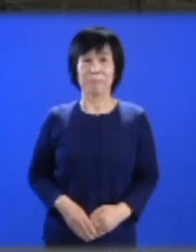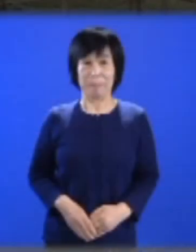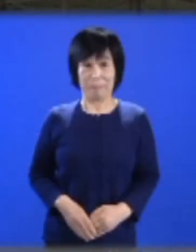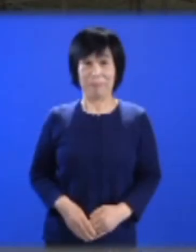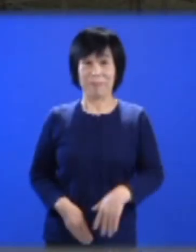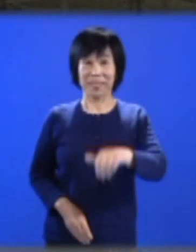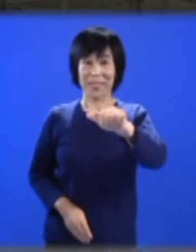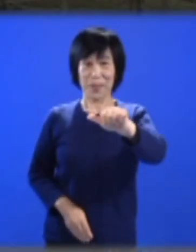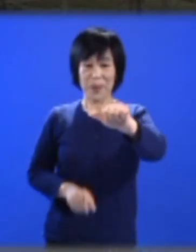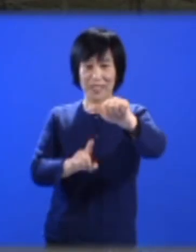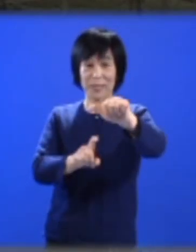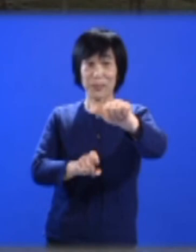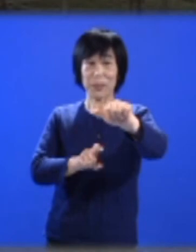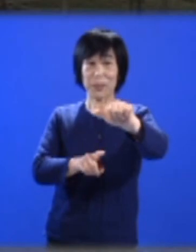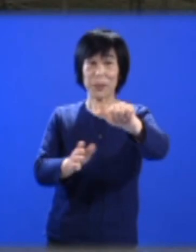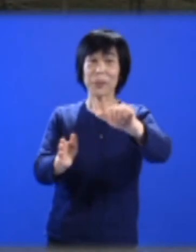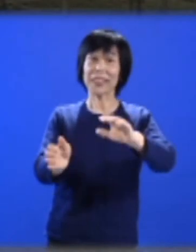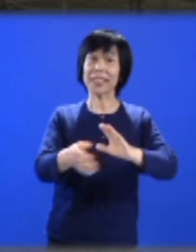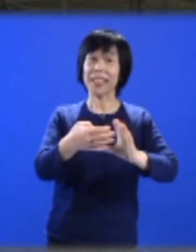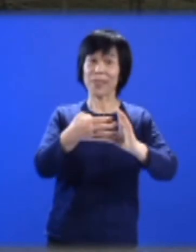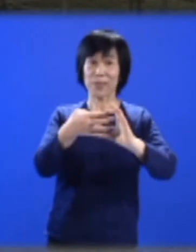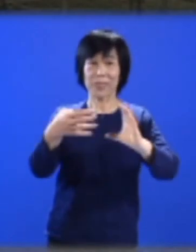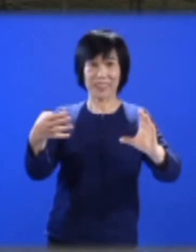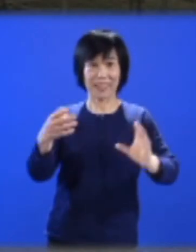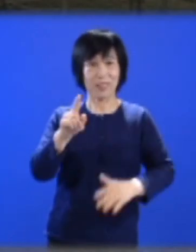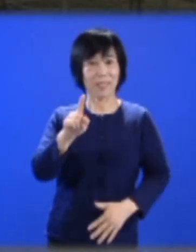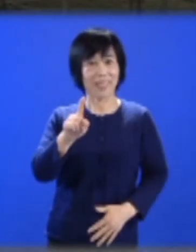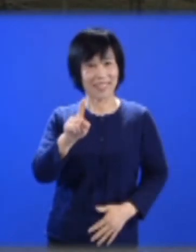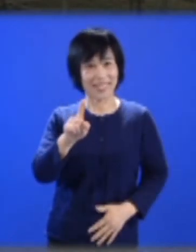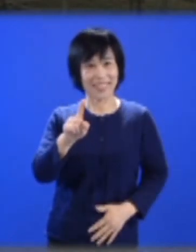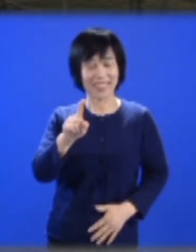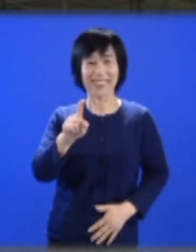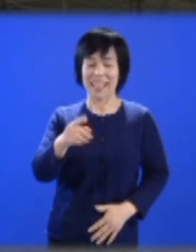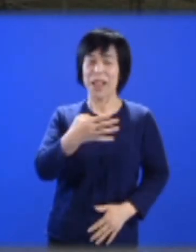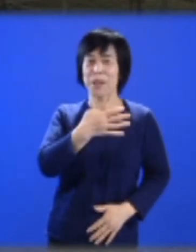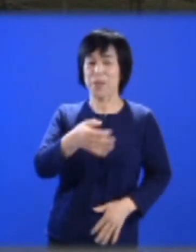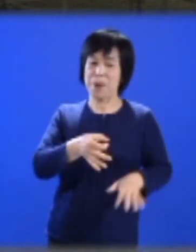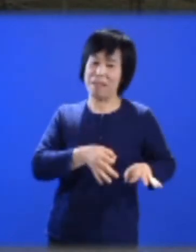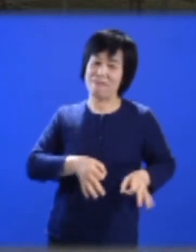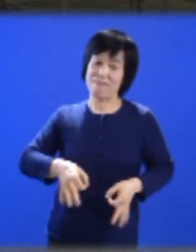次回5月11日からのチャンネル四日市は、四